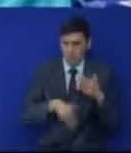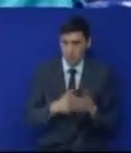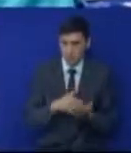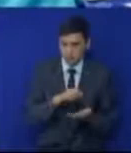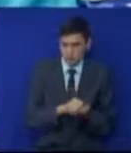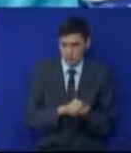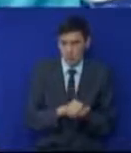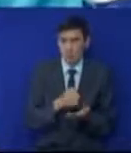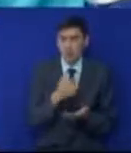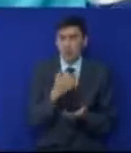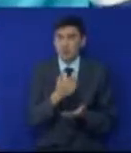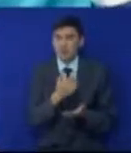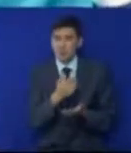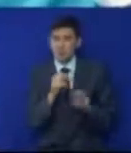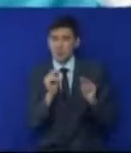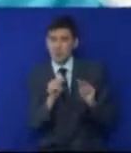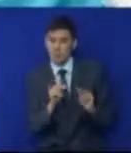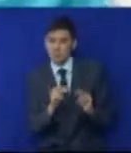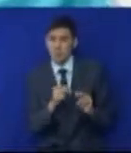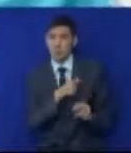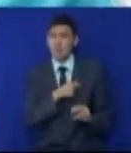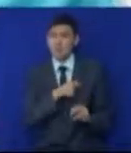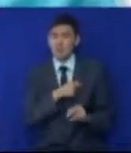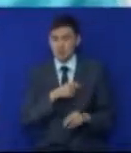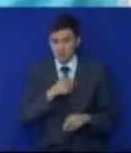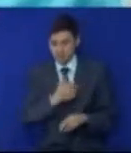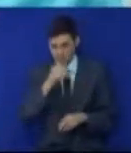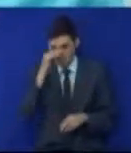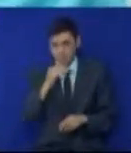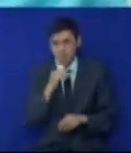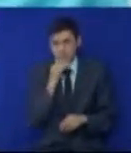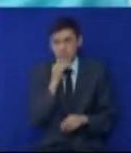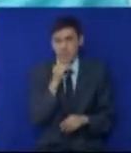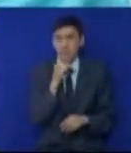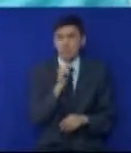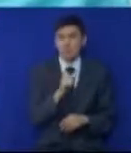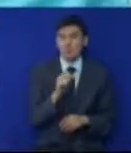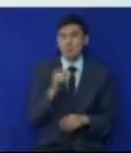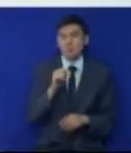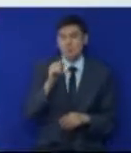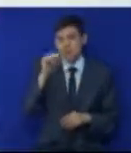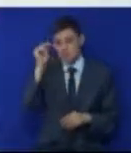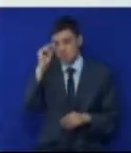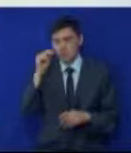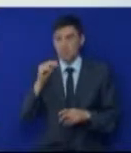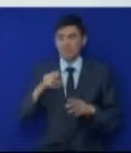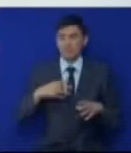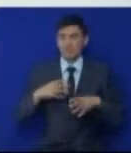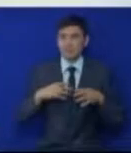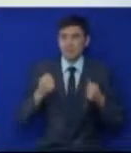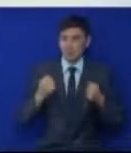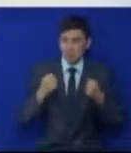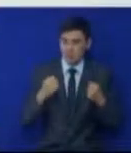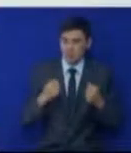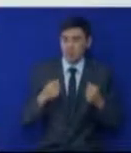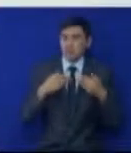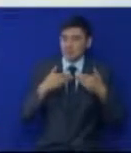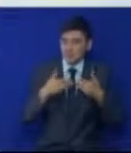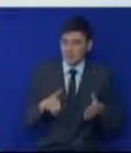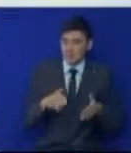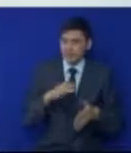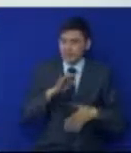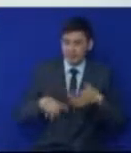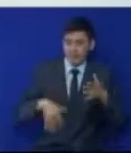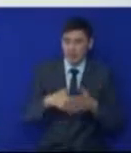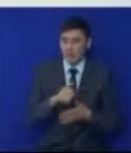Оның бапкері әкесі. Өмірін спортқа арнау мақсатында чемпион институтты дене шынықтыру және спорт маманы бойынша бітірген. Осы